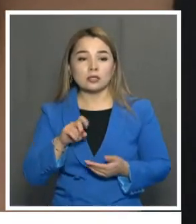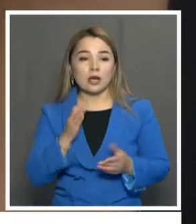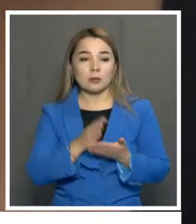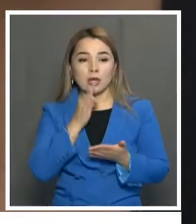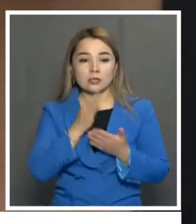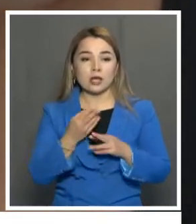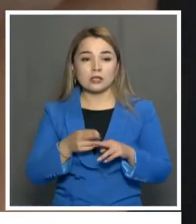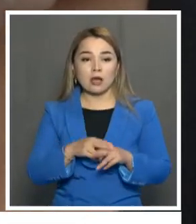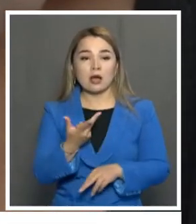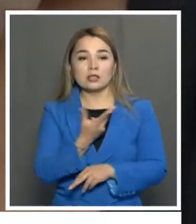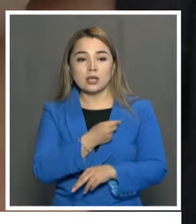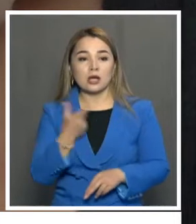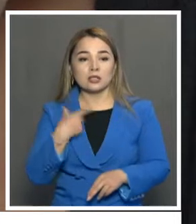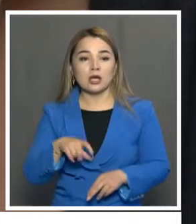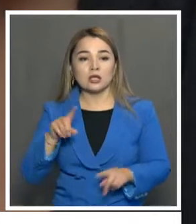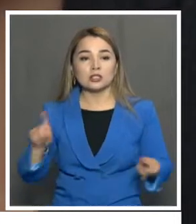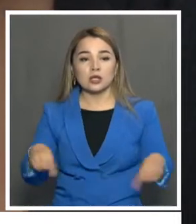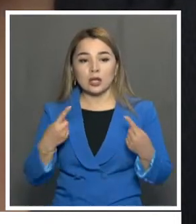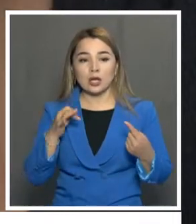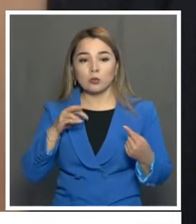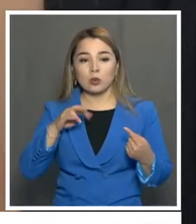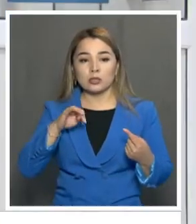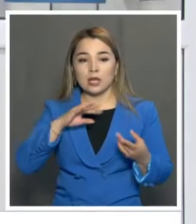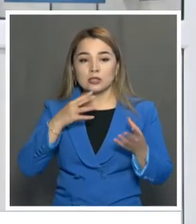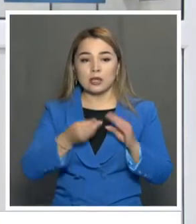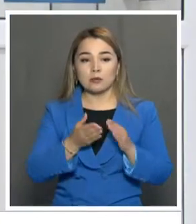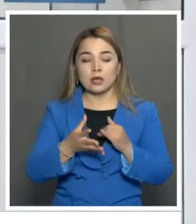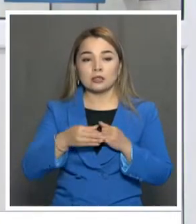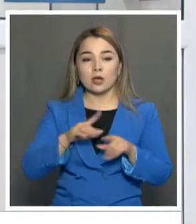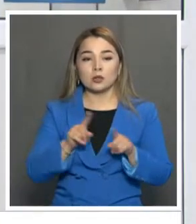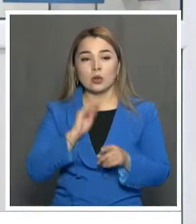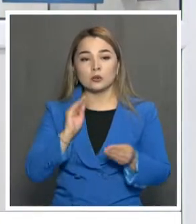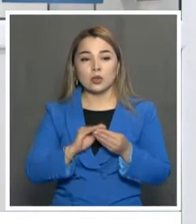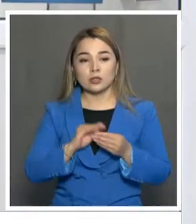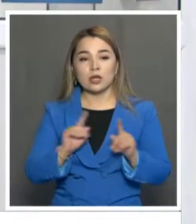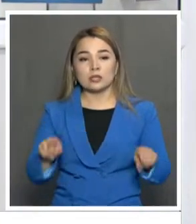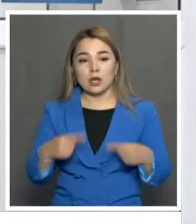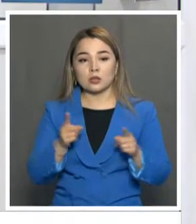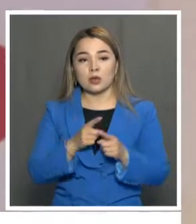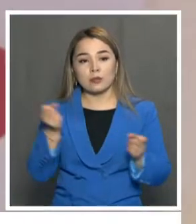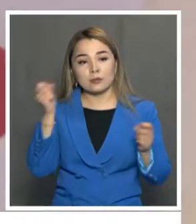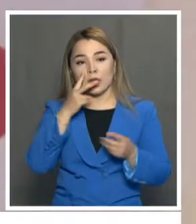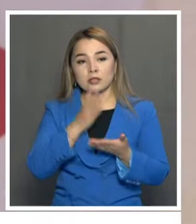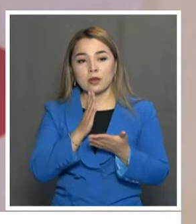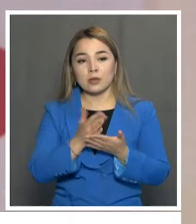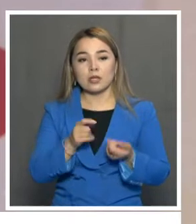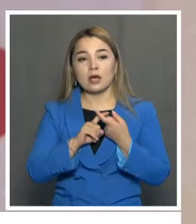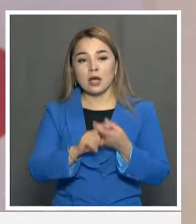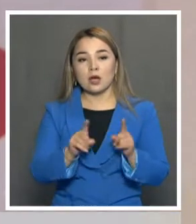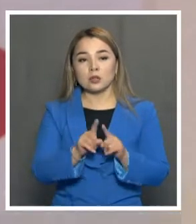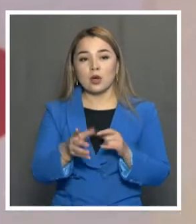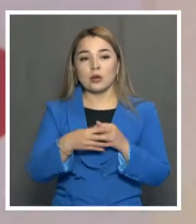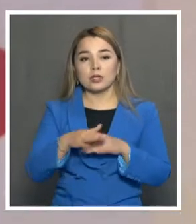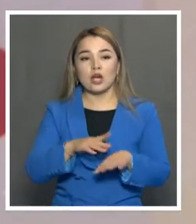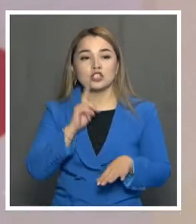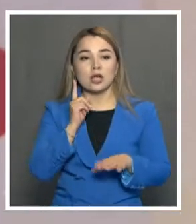арасында коронавирусқа қарсы иммунитет қалыптаса бастағанын өңірде эпидахуалдың тұрақтануынан аңғаруға болады. Облыста індет жұқтырғандар саны азайып, өңір